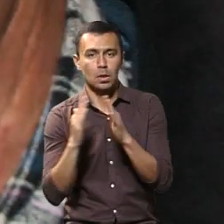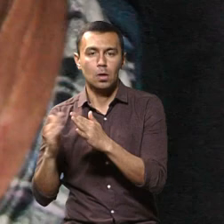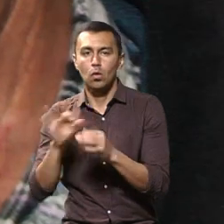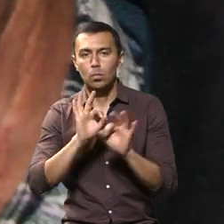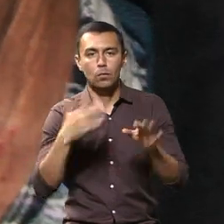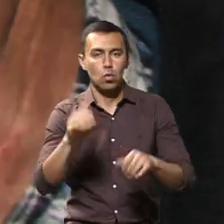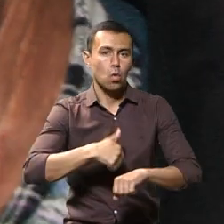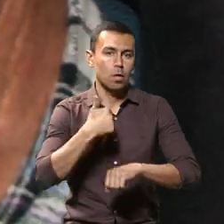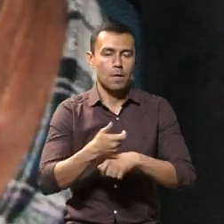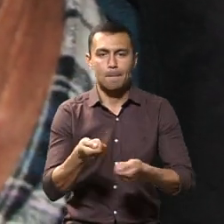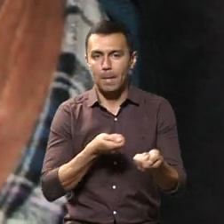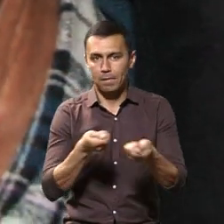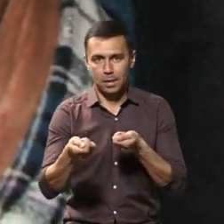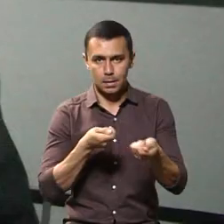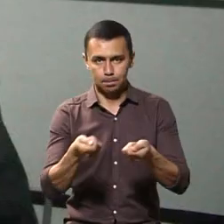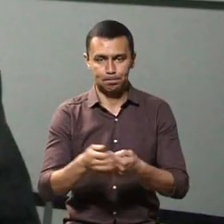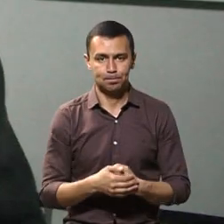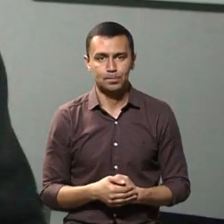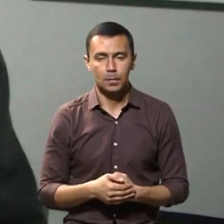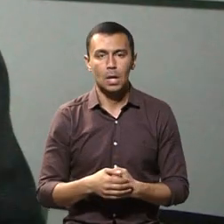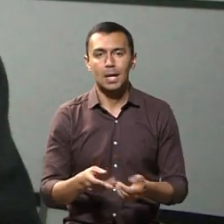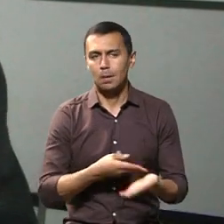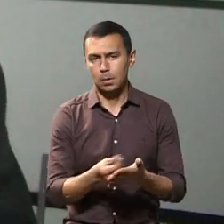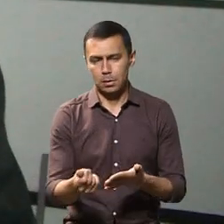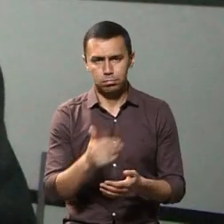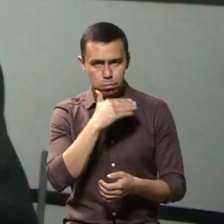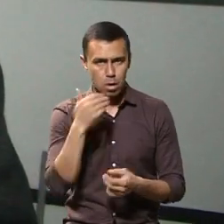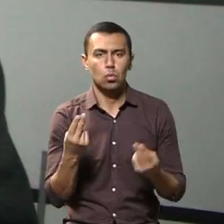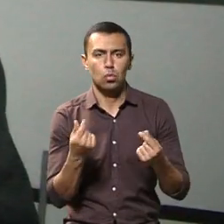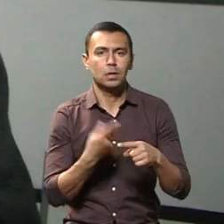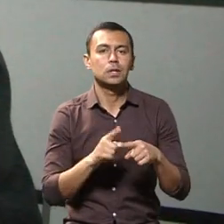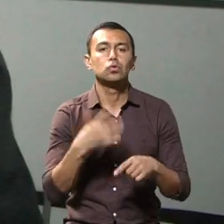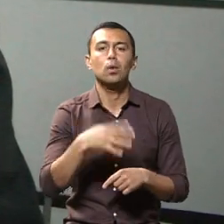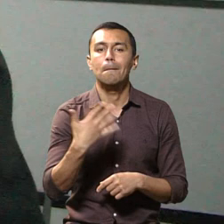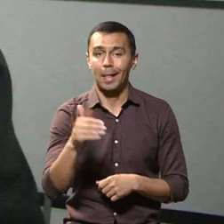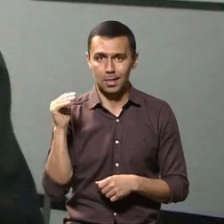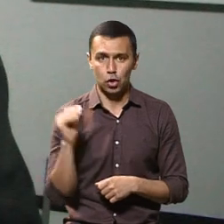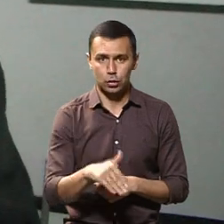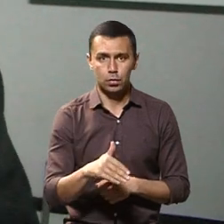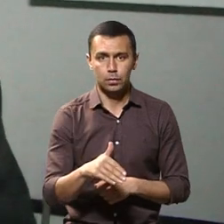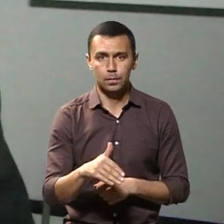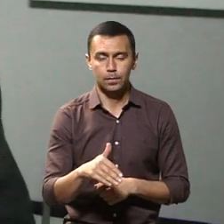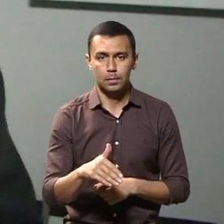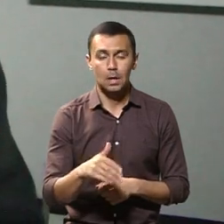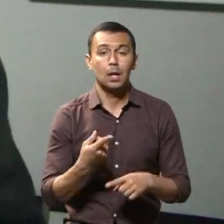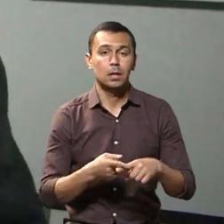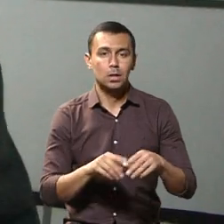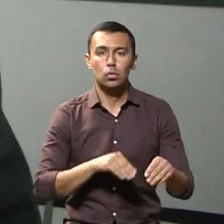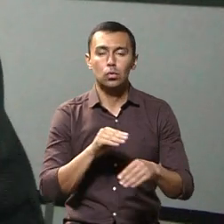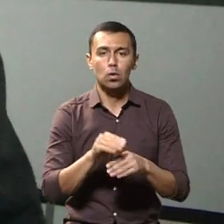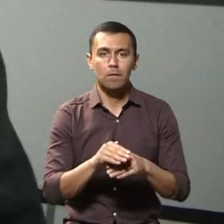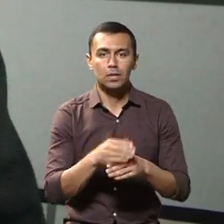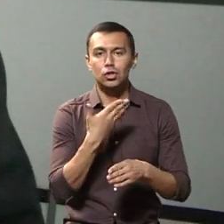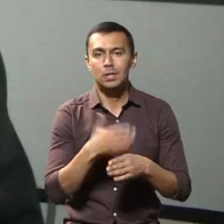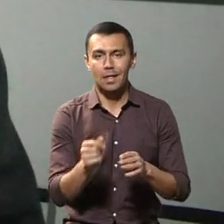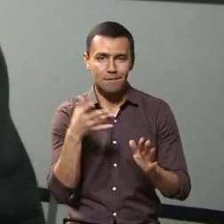голова правління Юрій Бурко-Бурчак. Заплатили, правда, немалі гроші, це 45 тисяч. Оце додаткова стаття